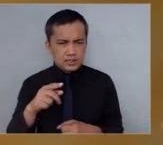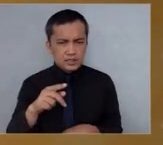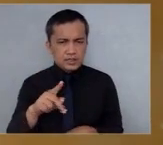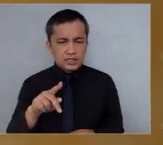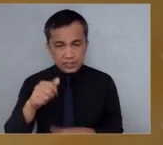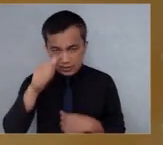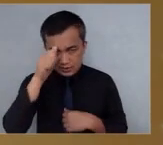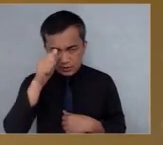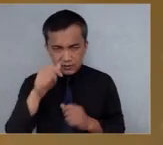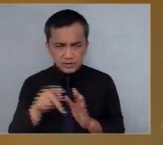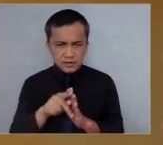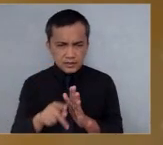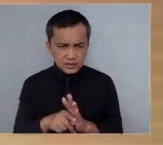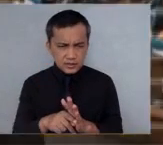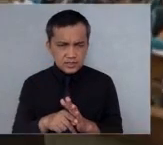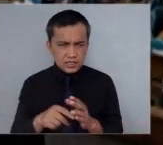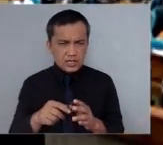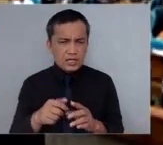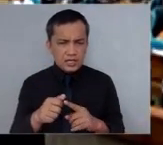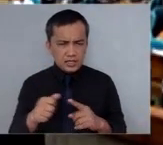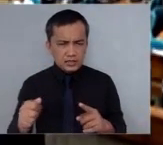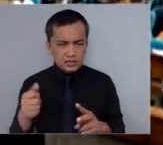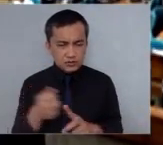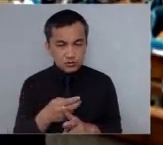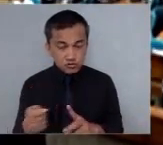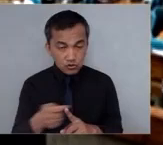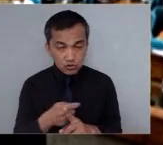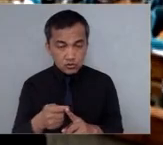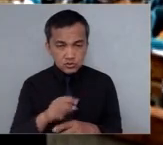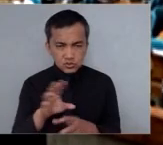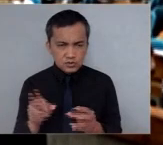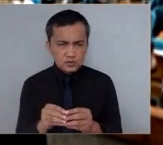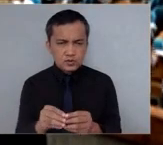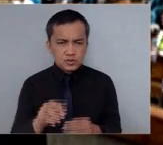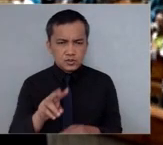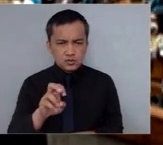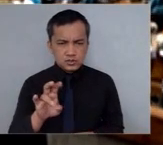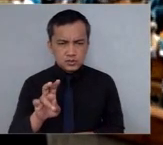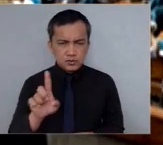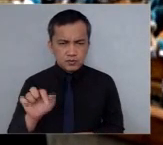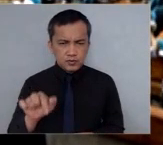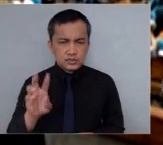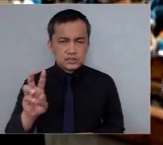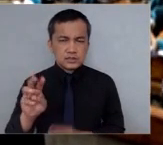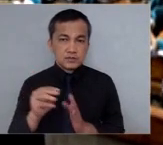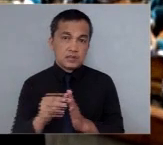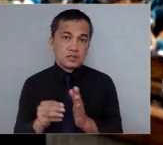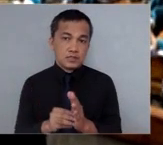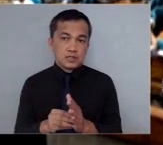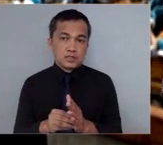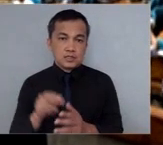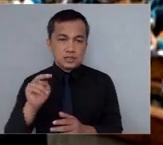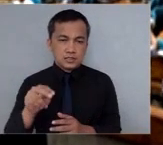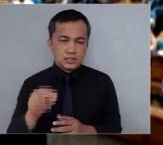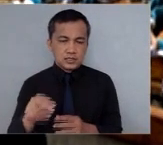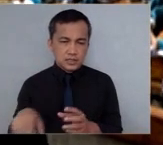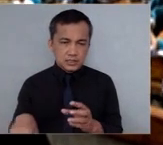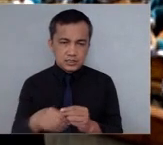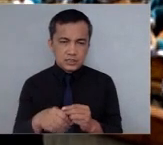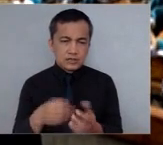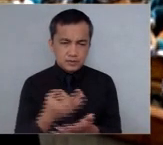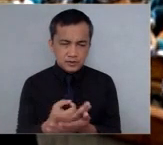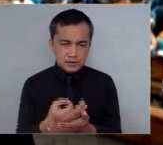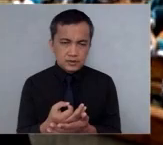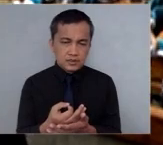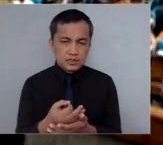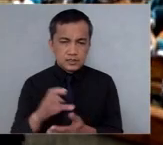Policy Act at Anti-Torture Act. Kung susumahin, nasa 271.6 million pesos ang kailangan pang dagdag na pondo ng